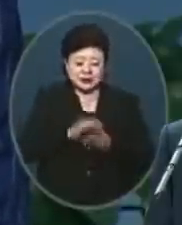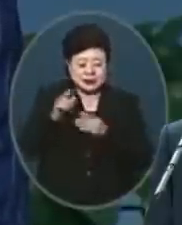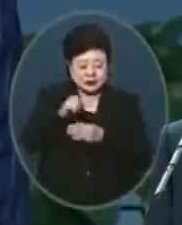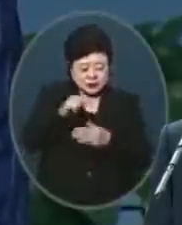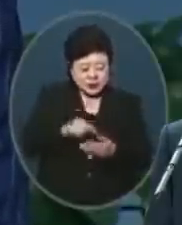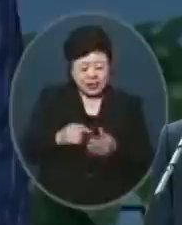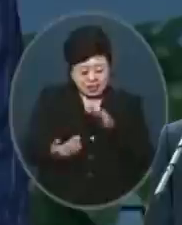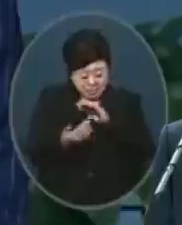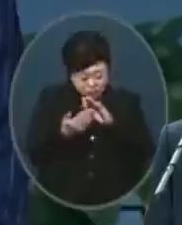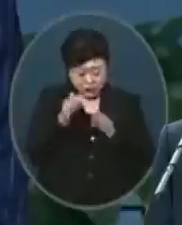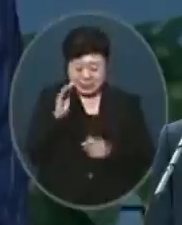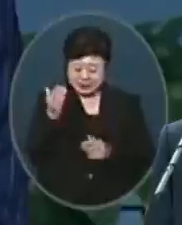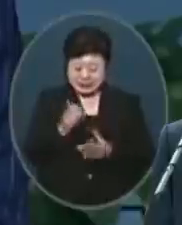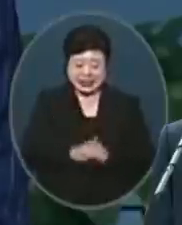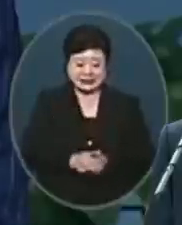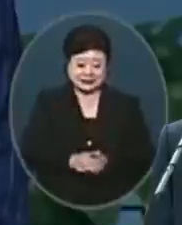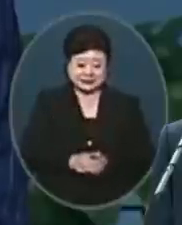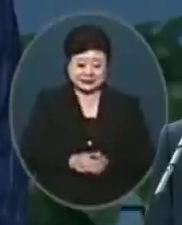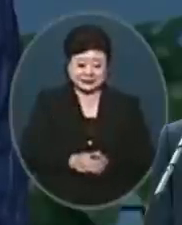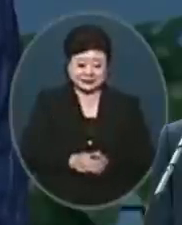다 이루어져야 되는 것입니다.